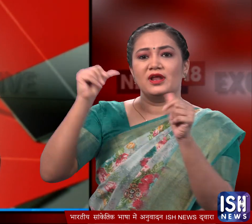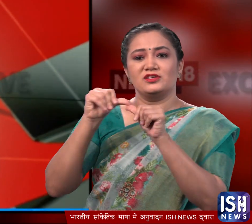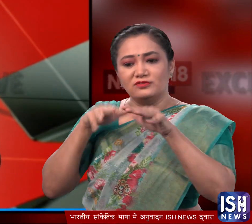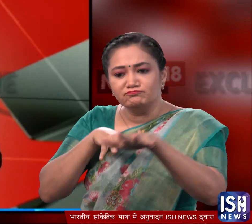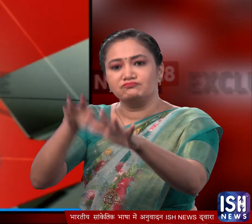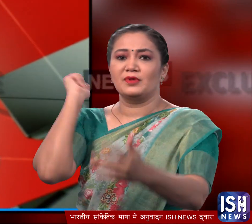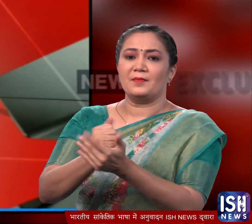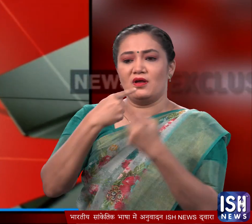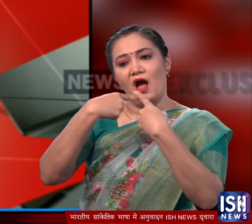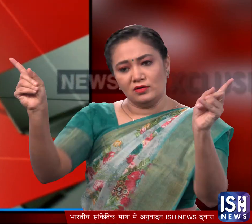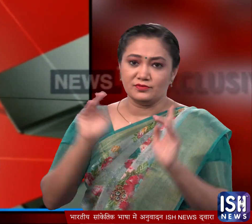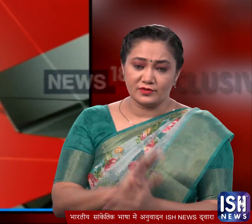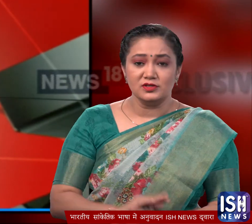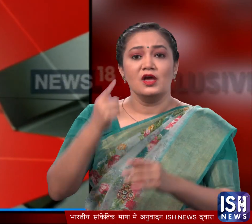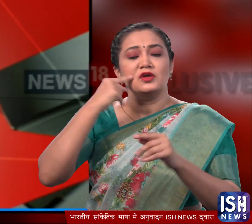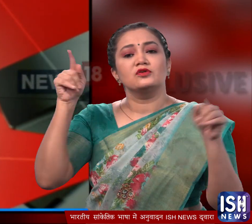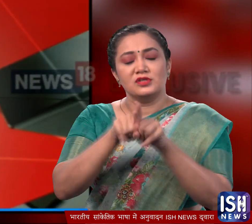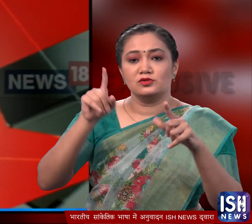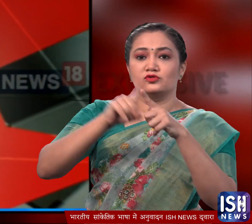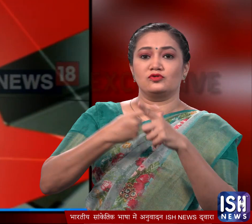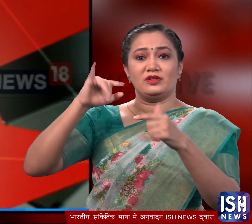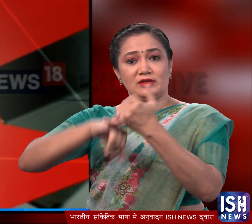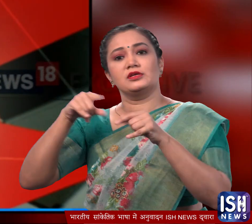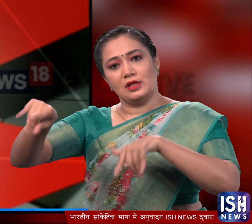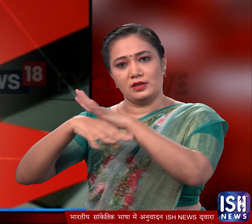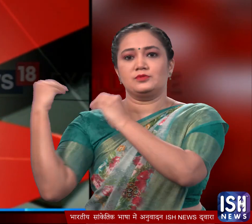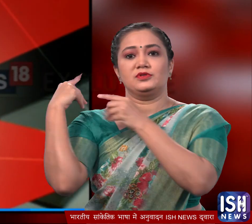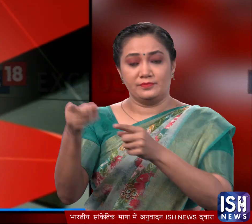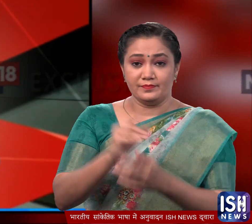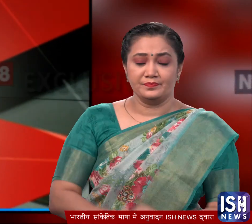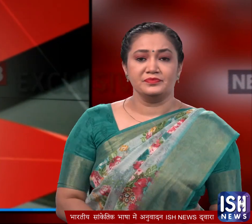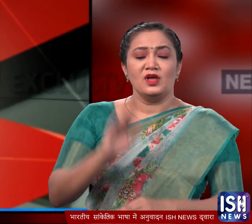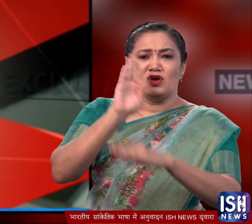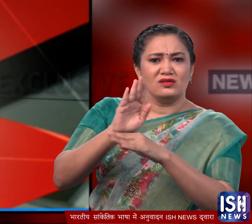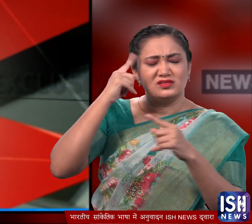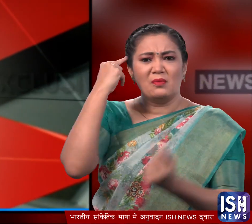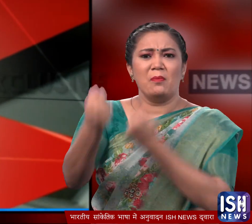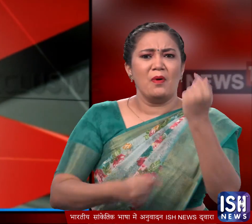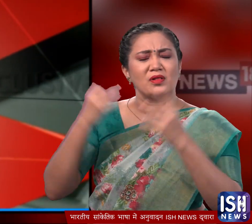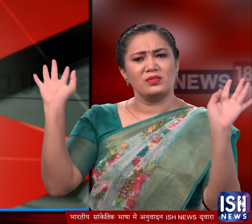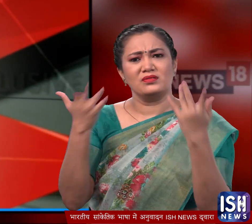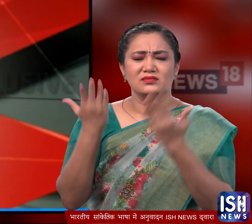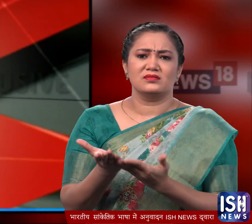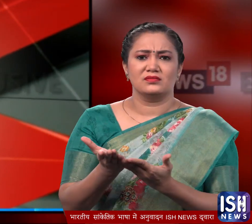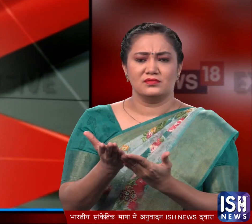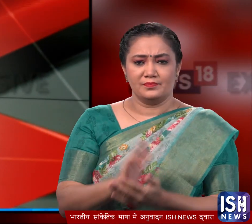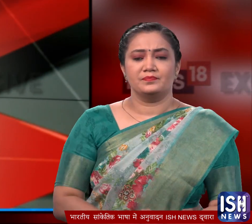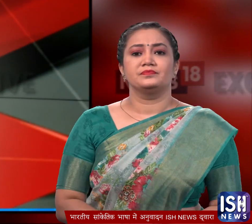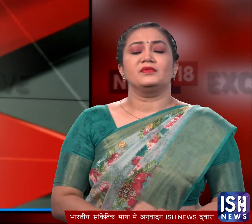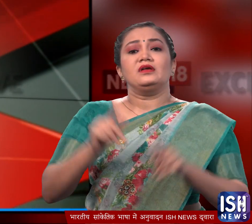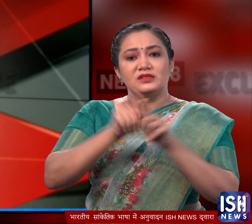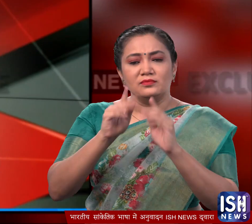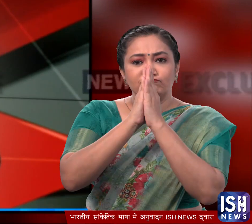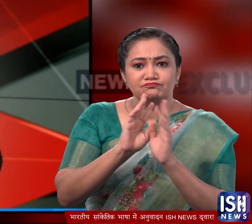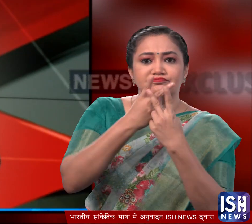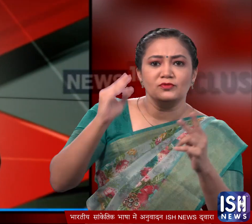यात्रा पर रवाना किया है, जिसके तहत इंदौर में ज्योतिरादित्य सिंधिया ने यात्रा निकाली थी, जिसे कांग्रेस ने राजनीति का नया मुद्दा बनाने की कोशिश की